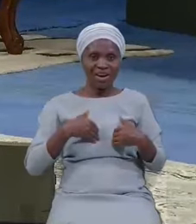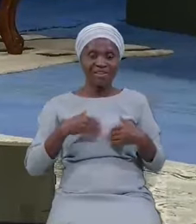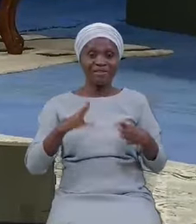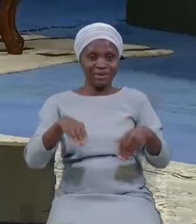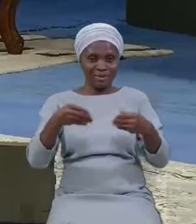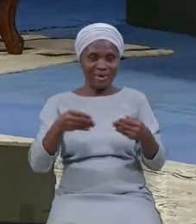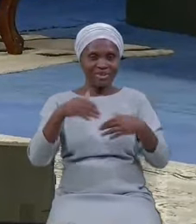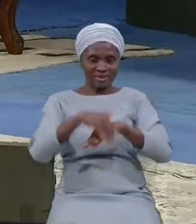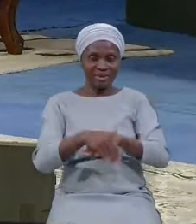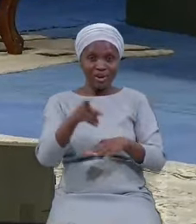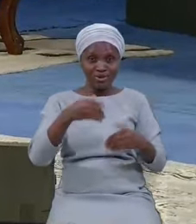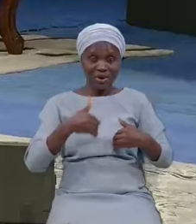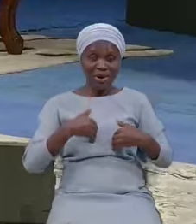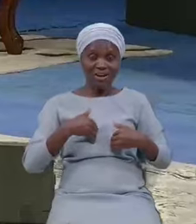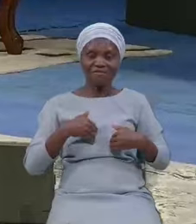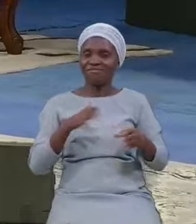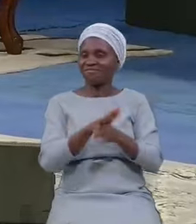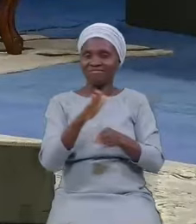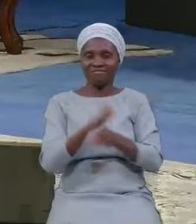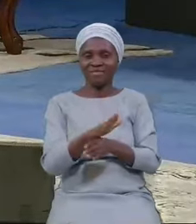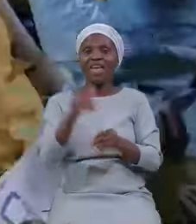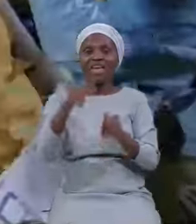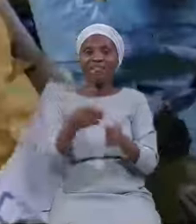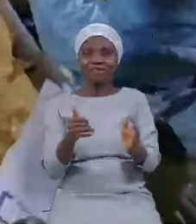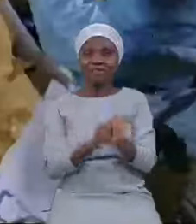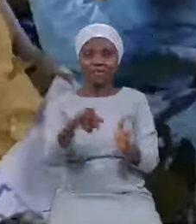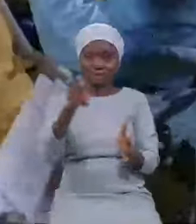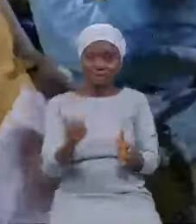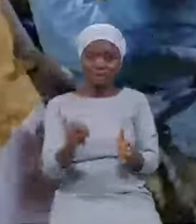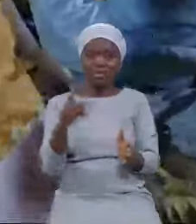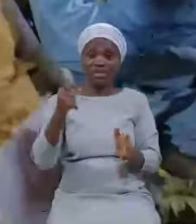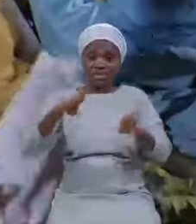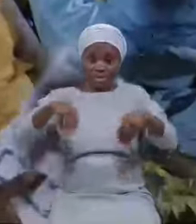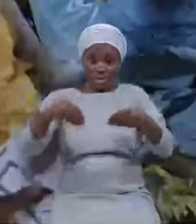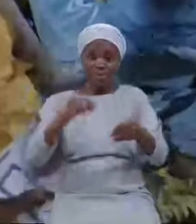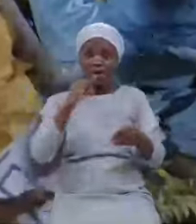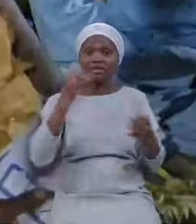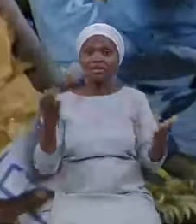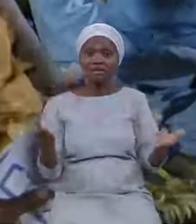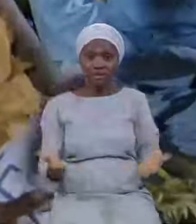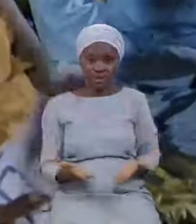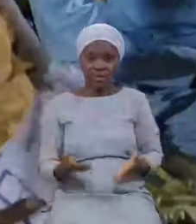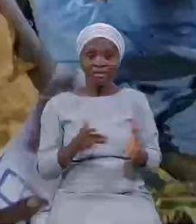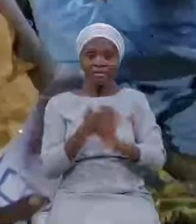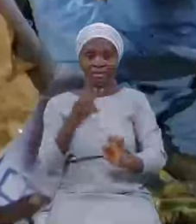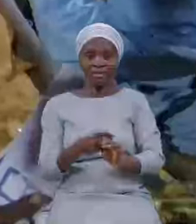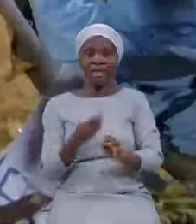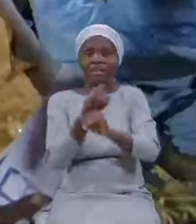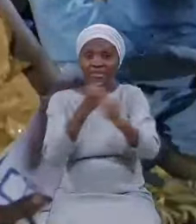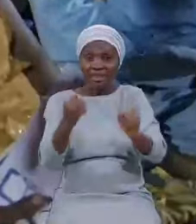besoin est pourvu ce soir. Le salut. Amen. La